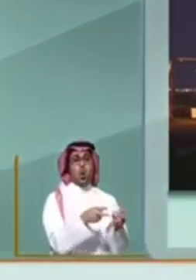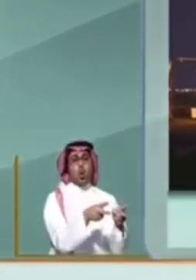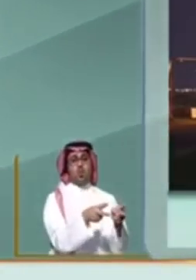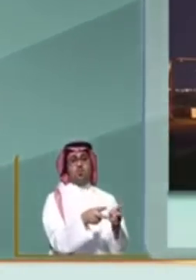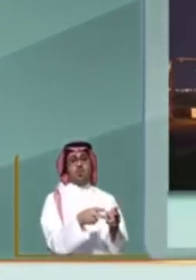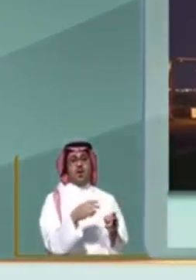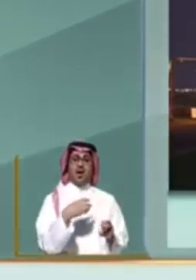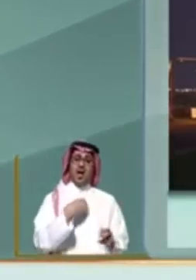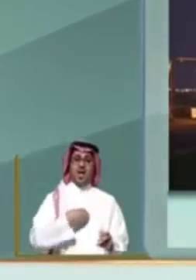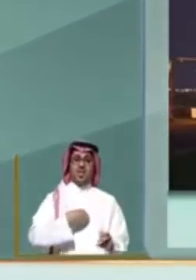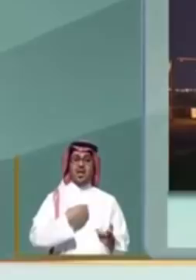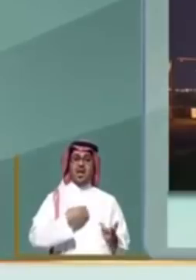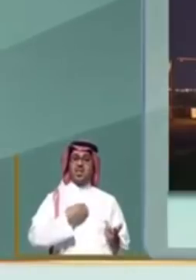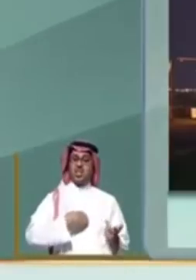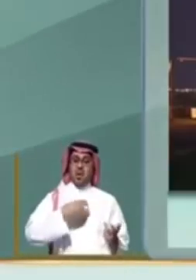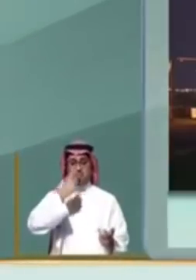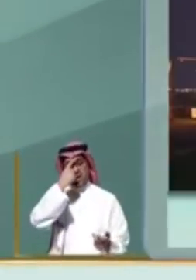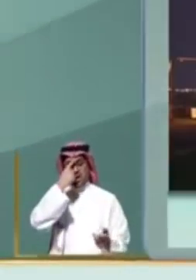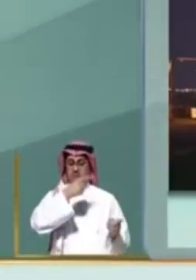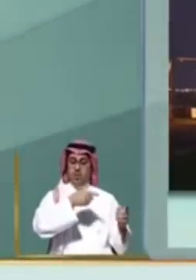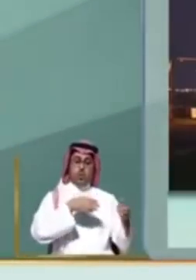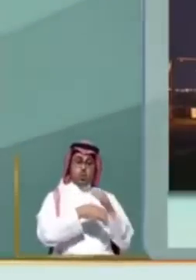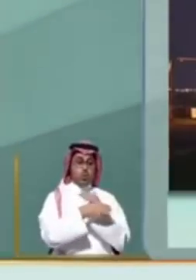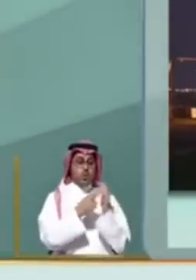واستخدام السكن لغير ما خصص له.